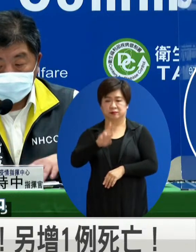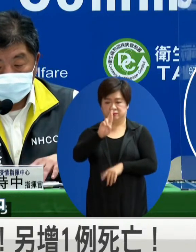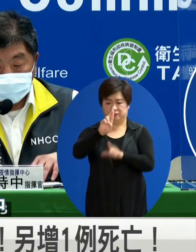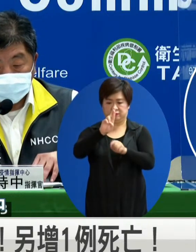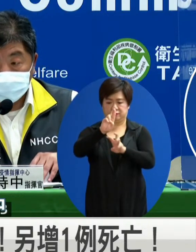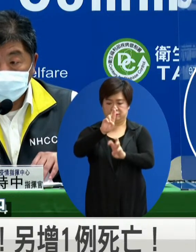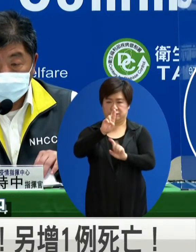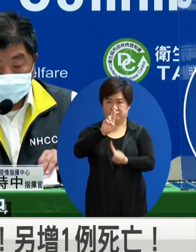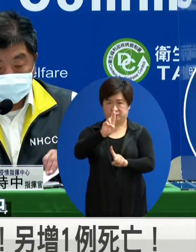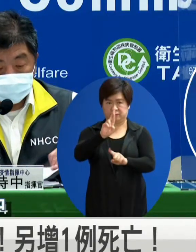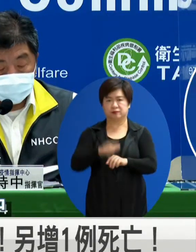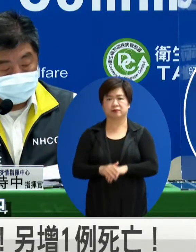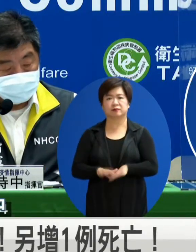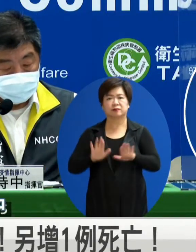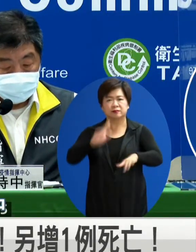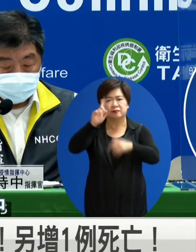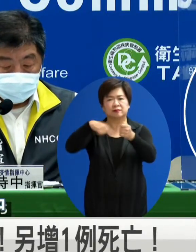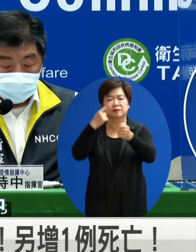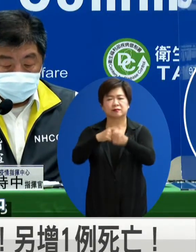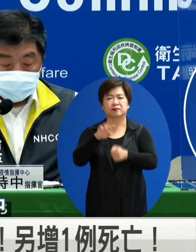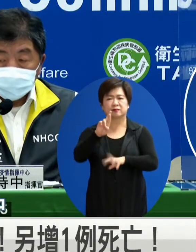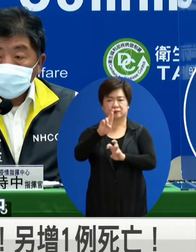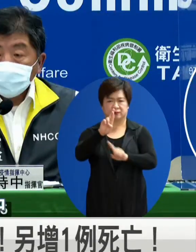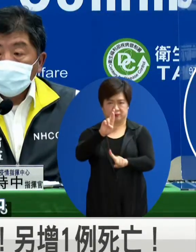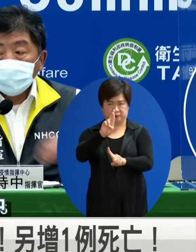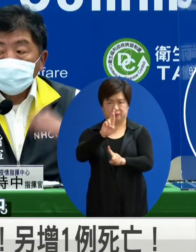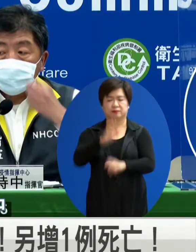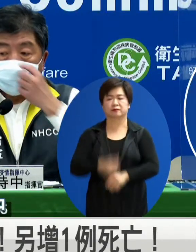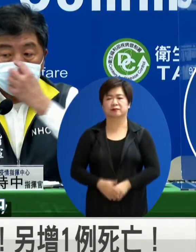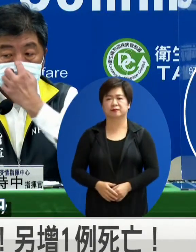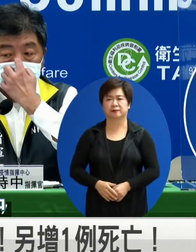2011年12月31号，2011年12月31号。